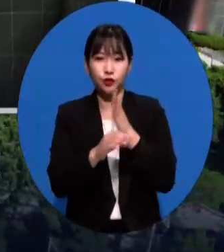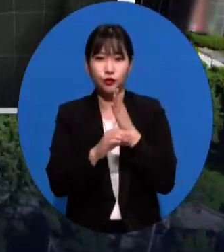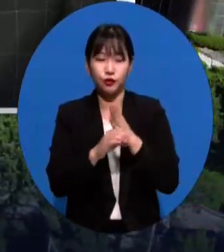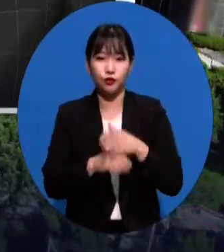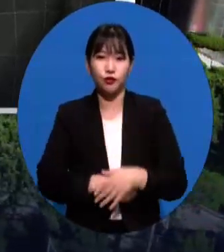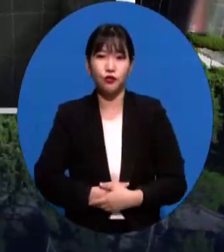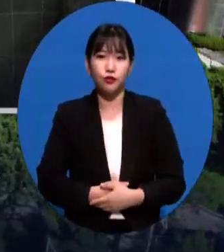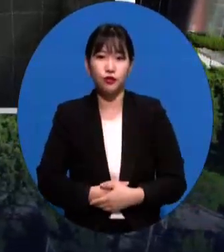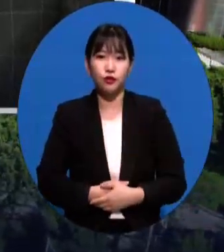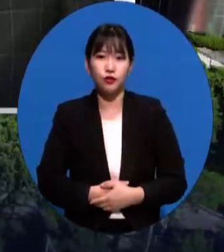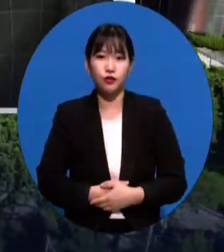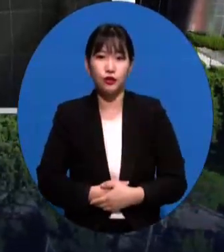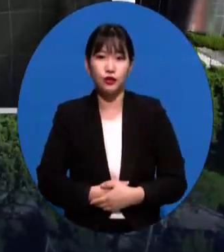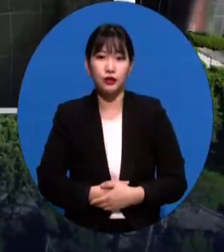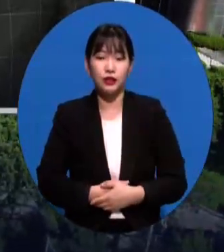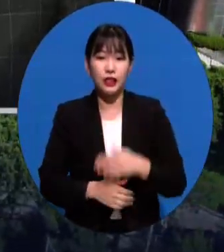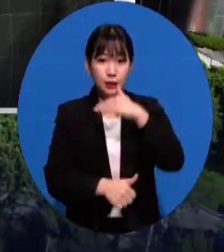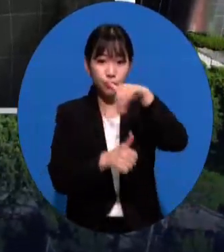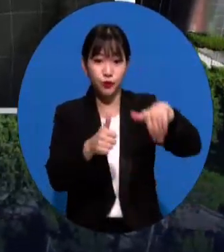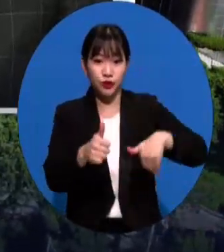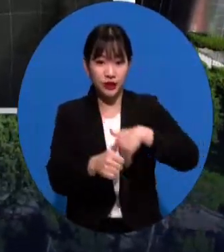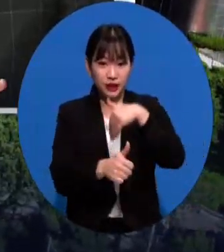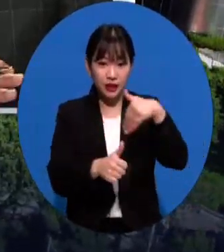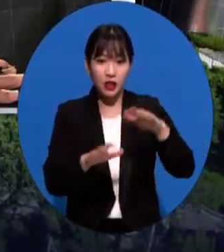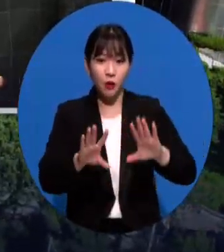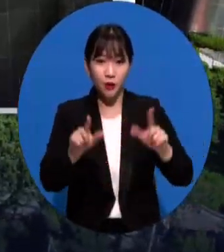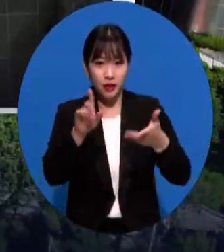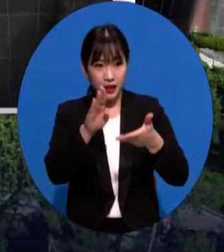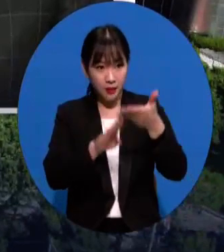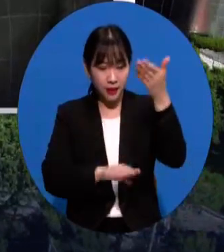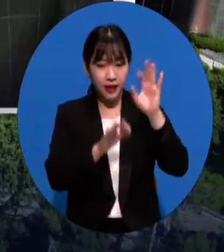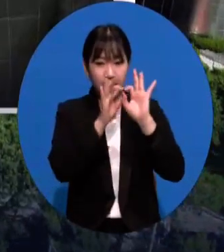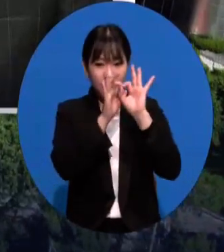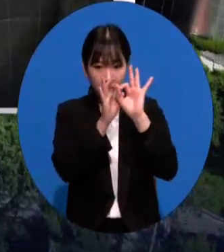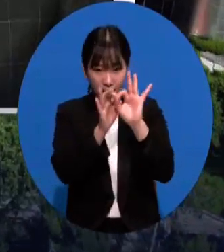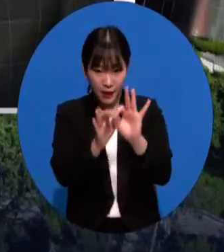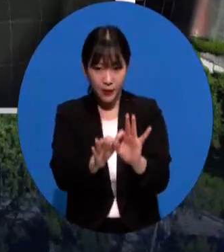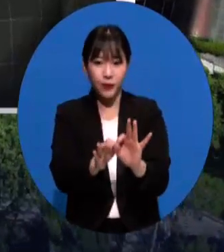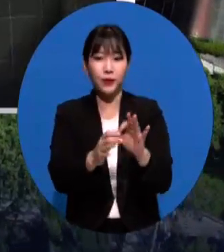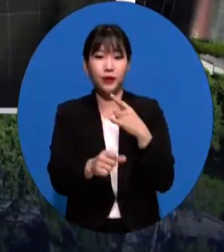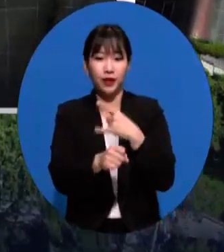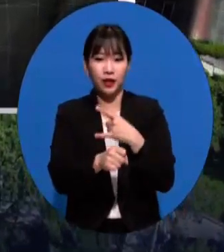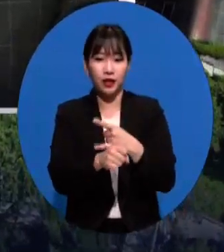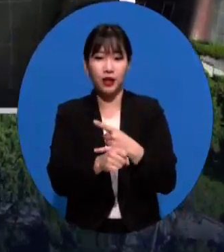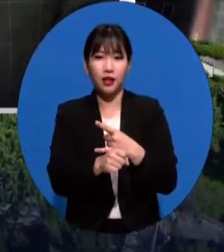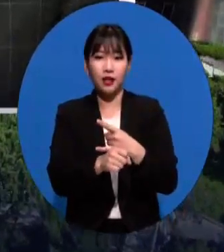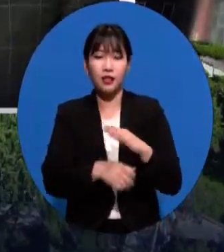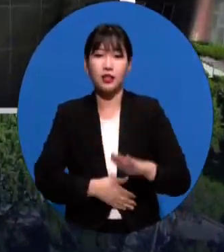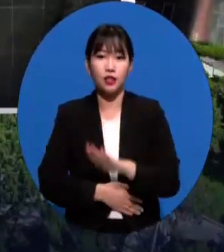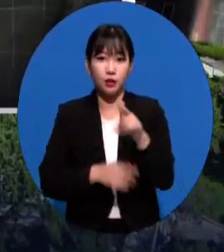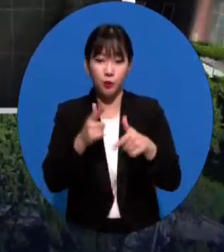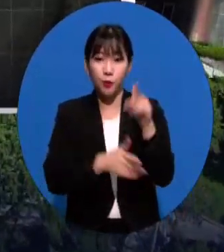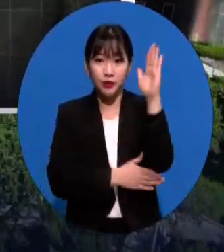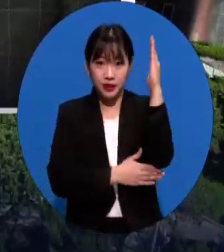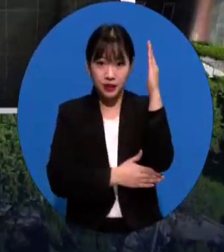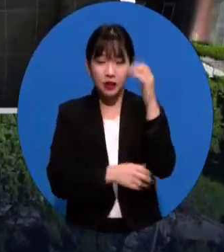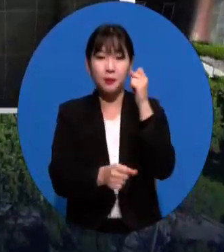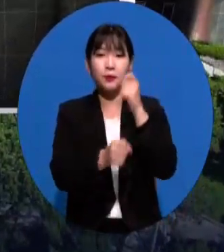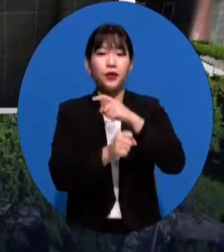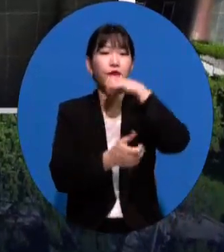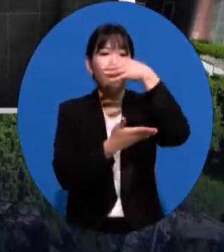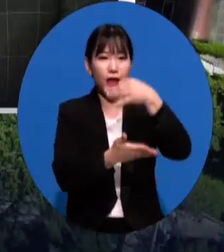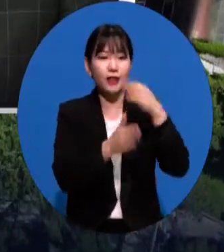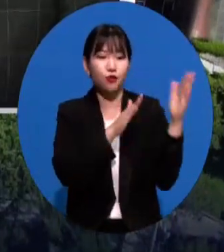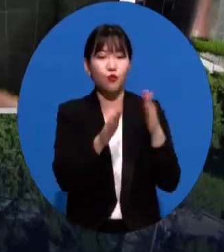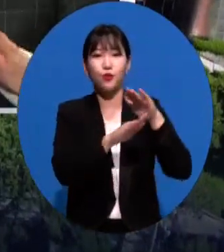있습니다. 그래서 이 분위기를 금년 상반기 중에도 계속 이어가고 저희 목포시 같은 경우는 이미